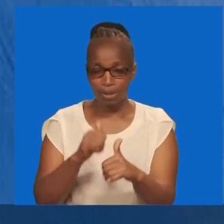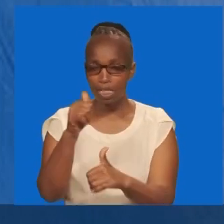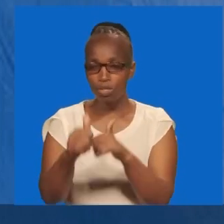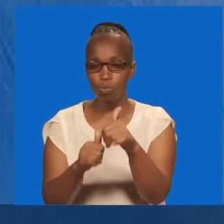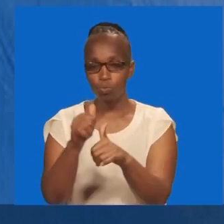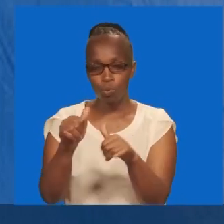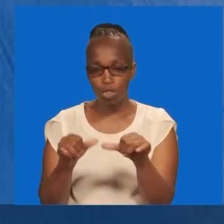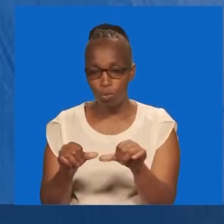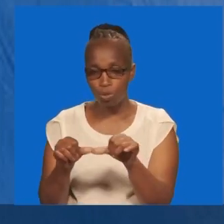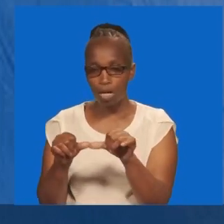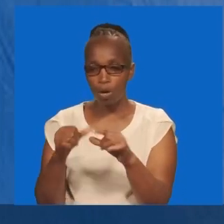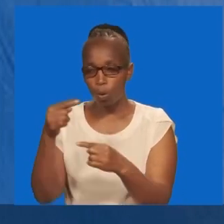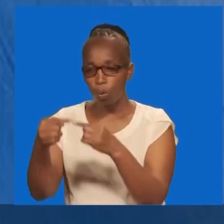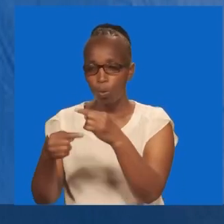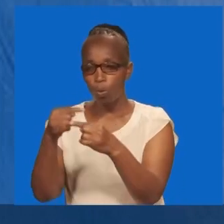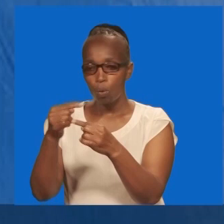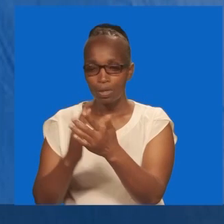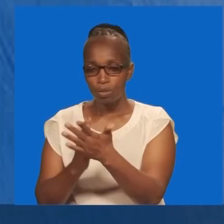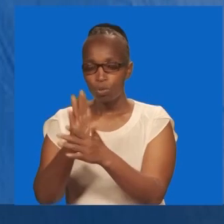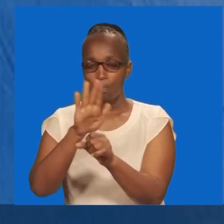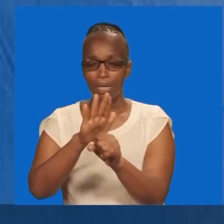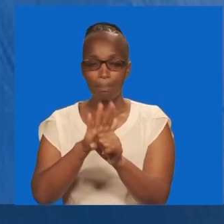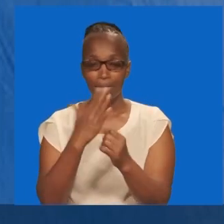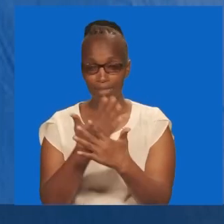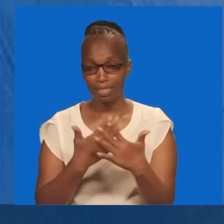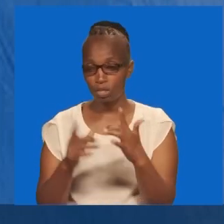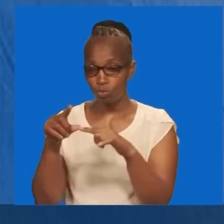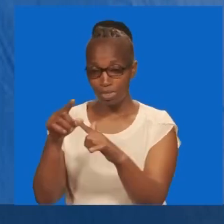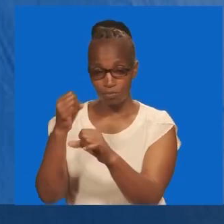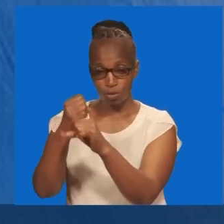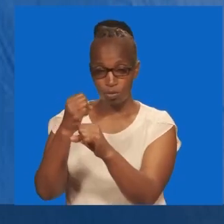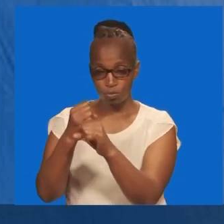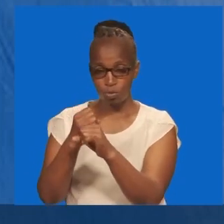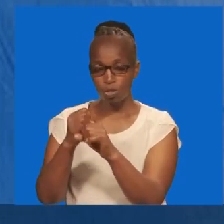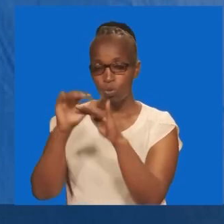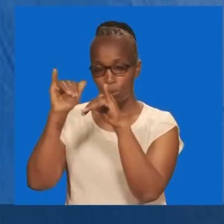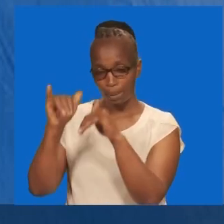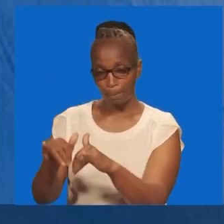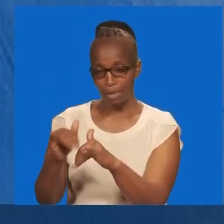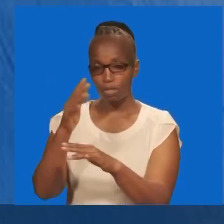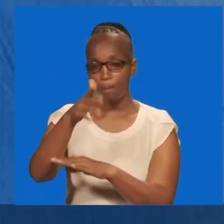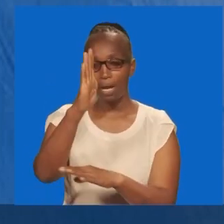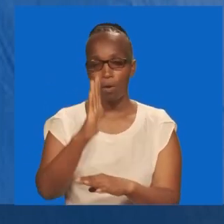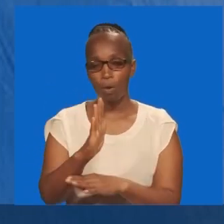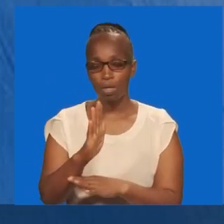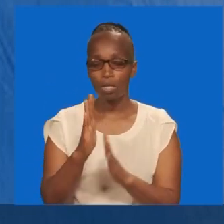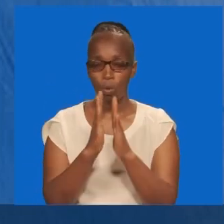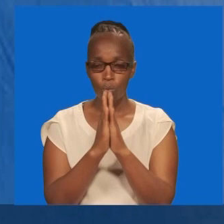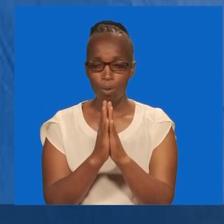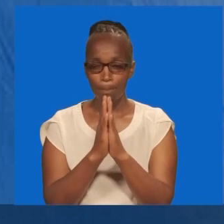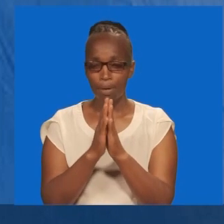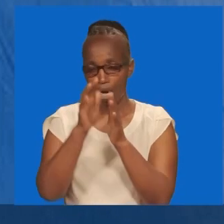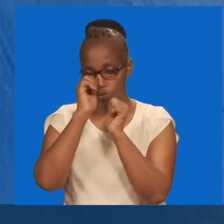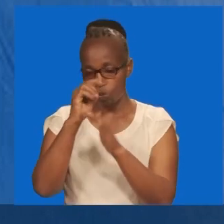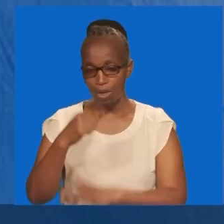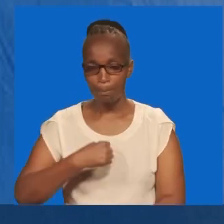wanapita na katika mengi ambayo Mfalme umetutendea, utambaki kuwa Mungu, maana utasimama nasi.